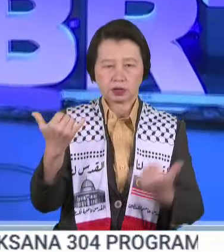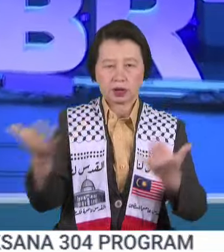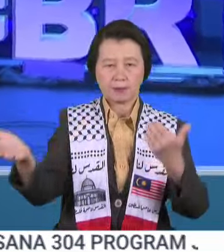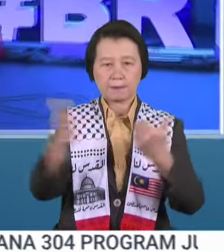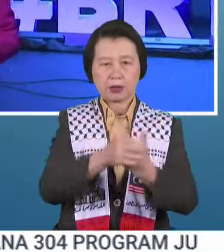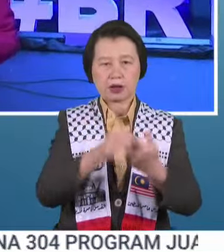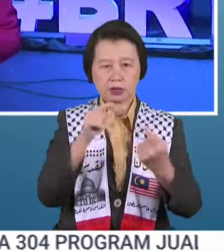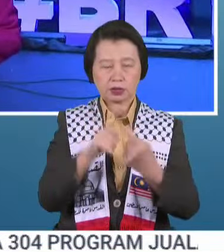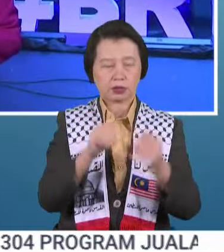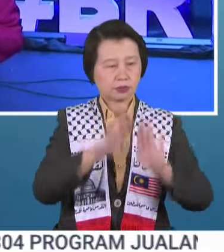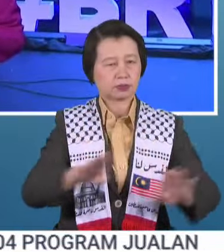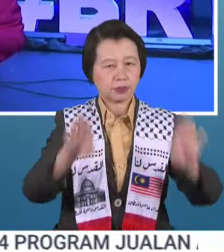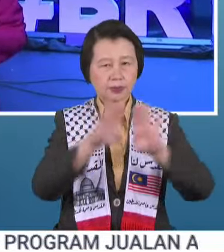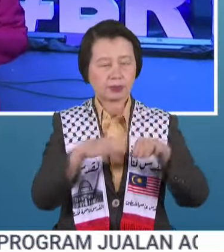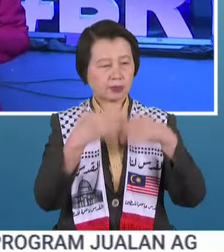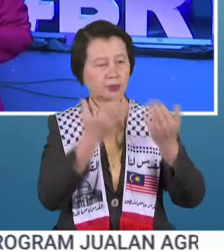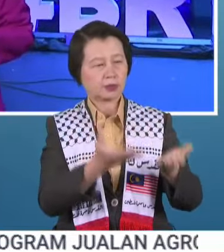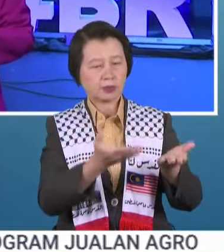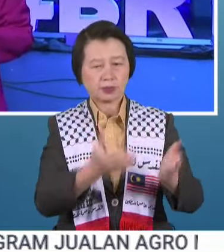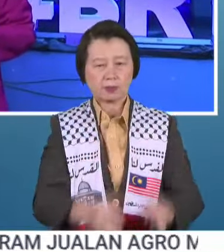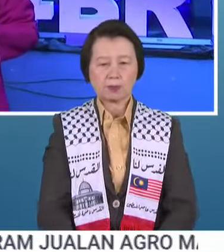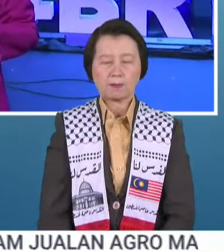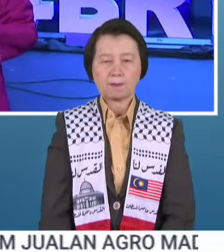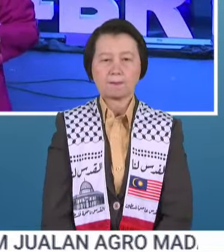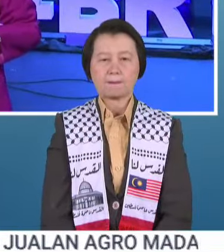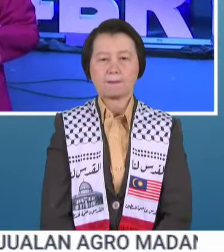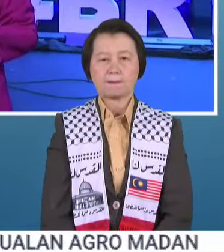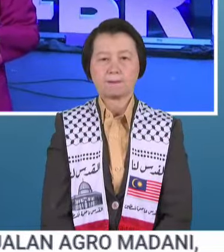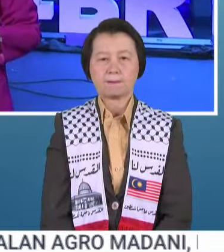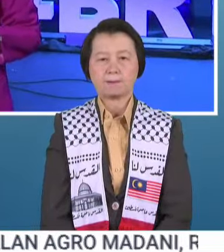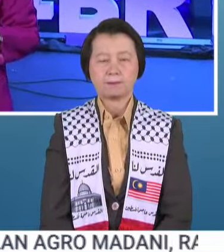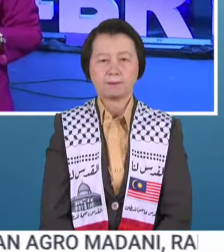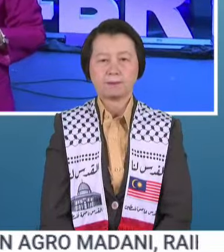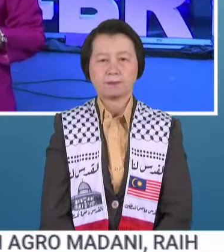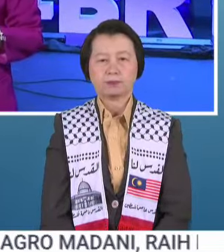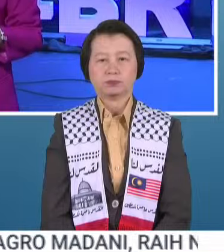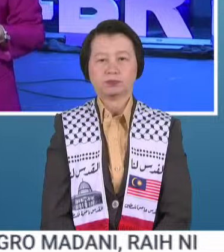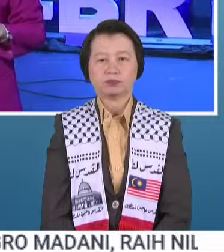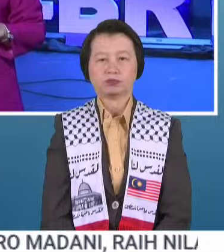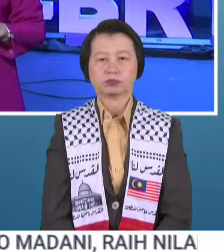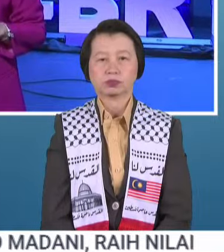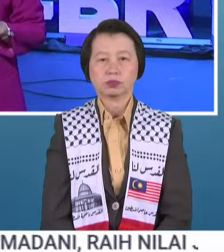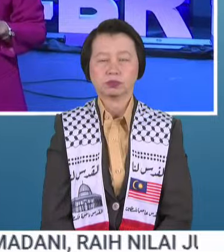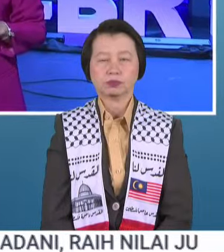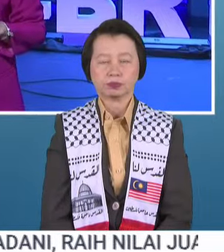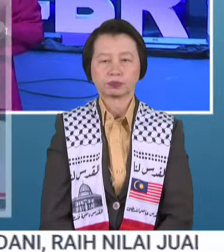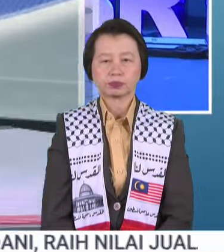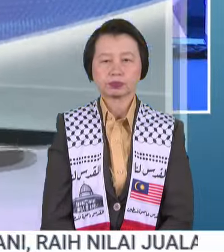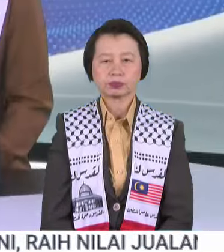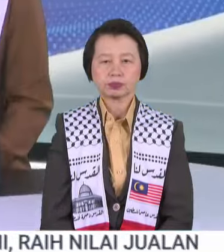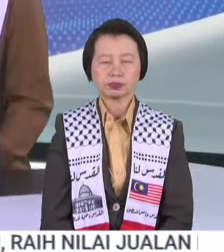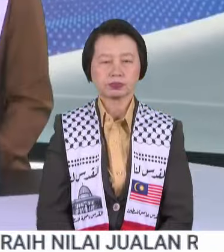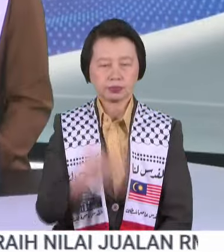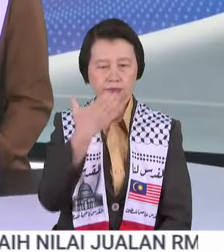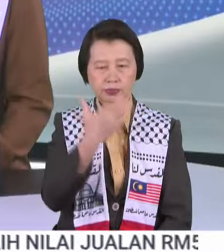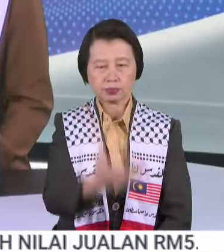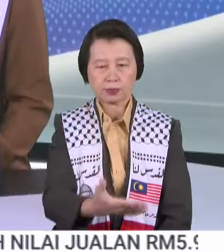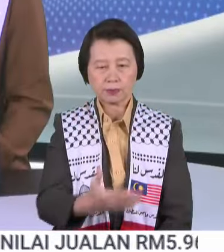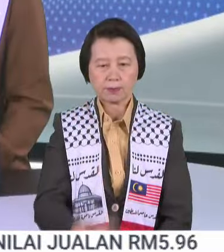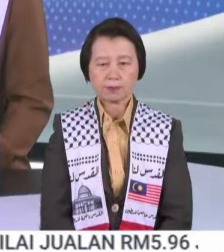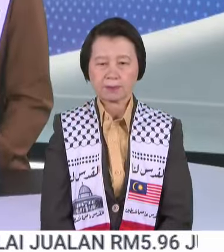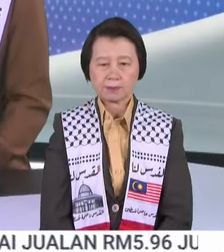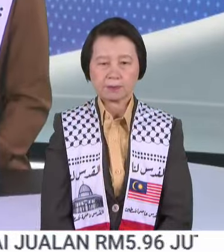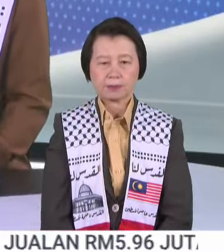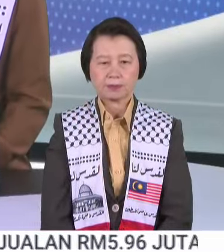kembali bersama Otto dan Farhatul di studio berita RTM. Silakan. Terima kasih Siti Aisyah JP di